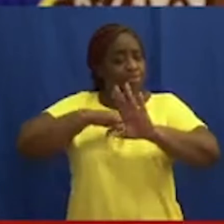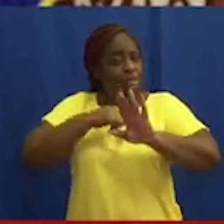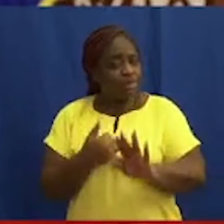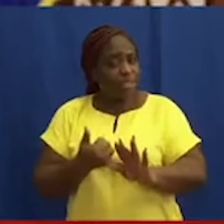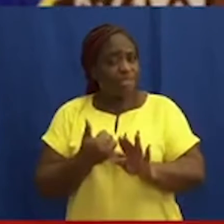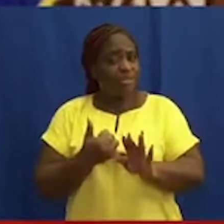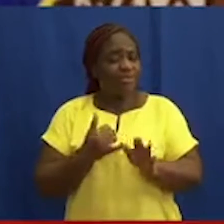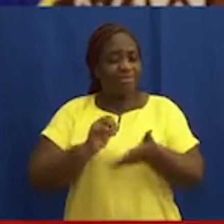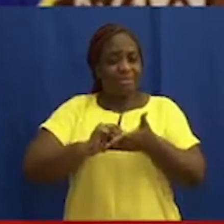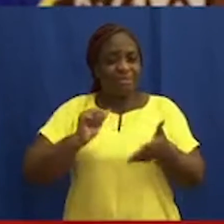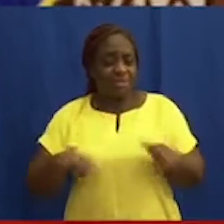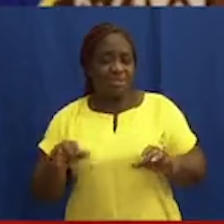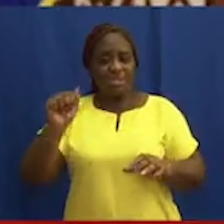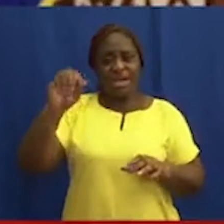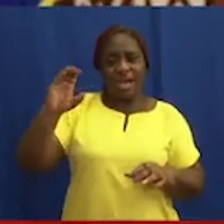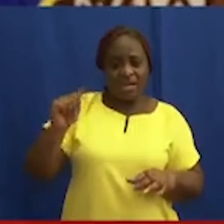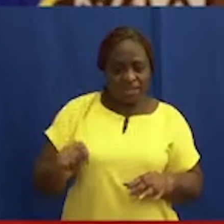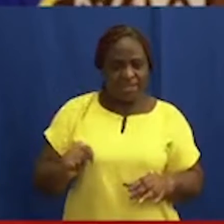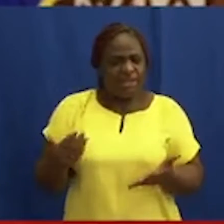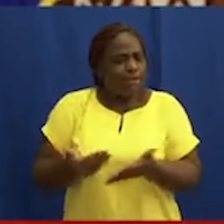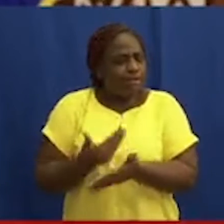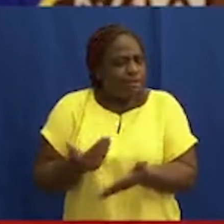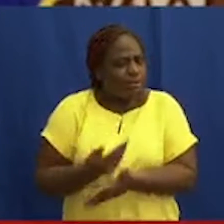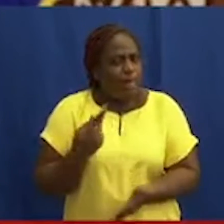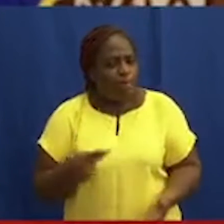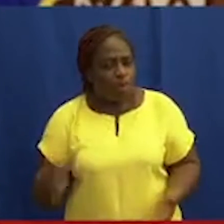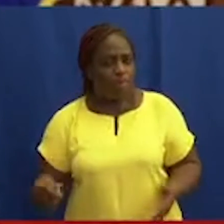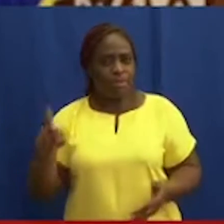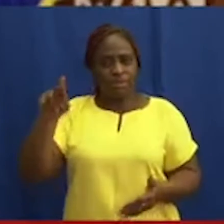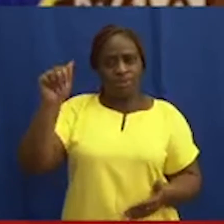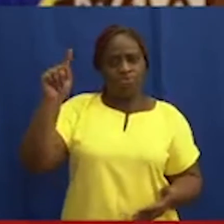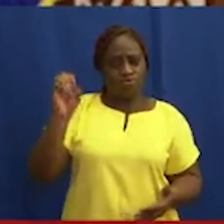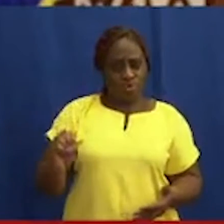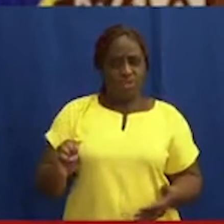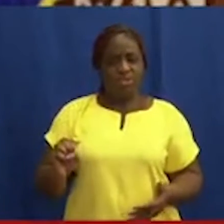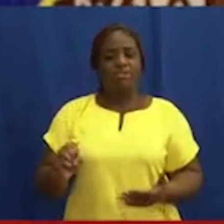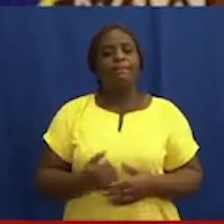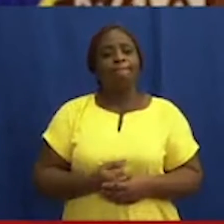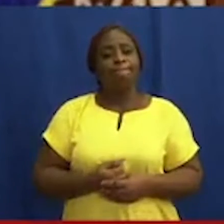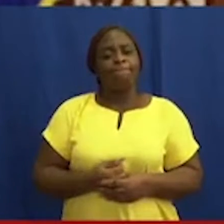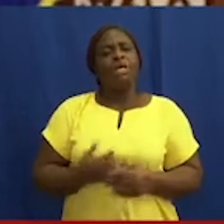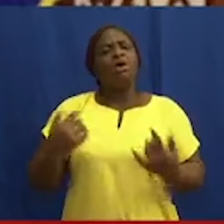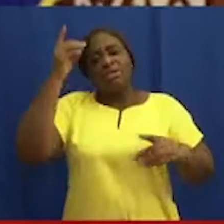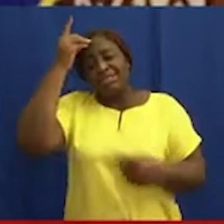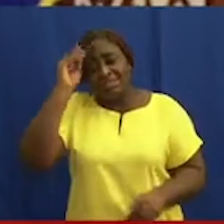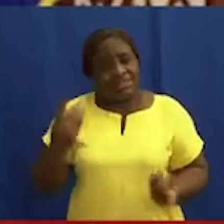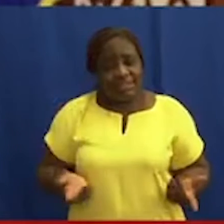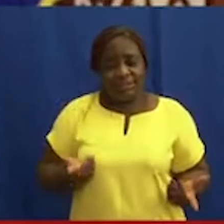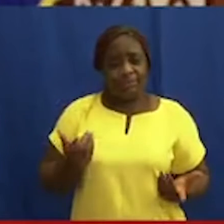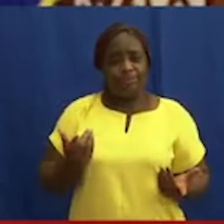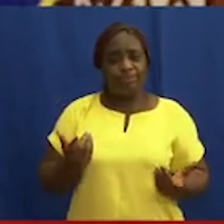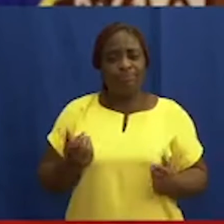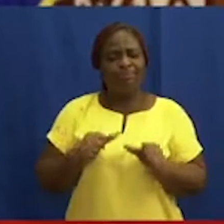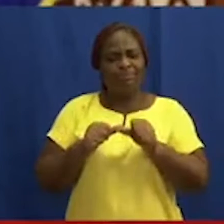yake gwamnati ta yadda da tsarin nan na free trade waton walwala na kowa yi